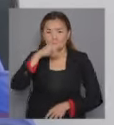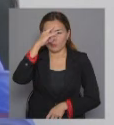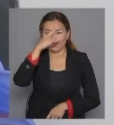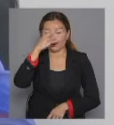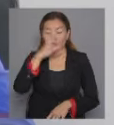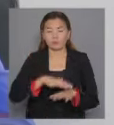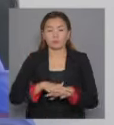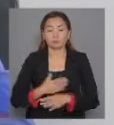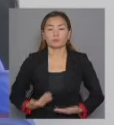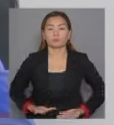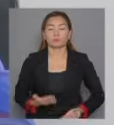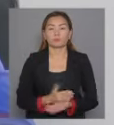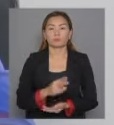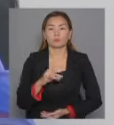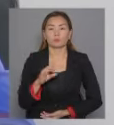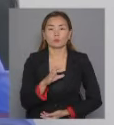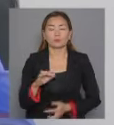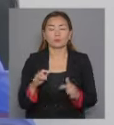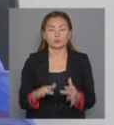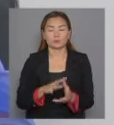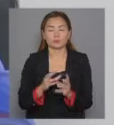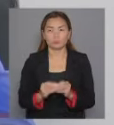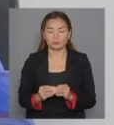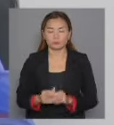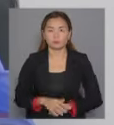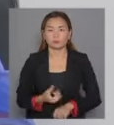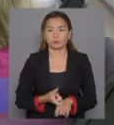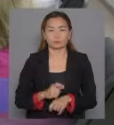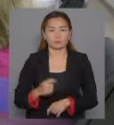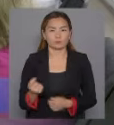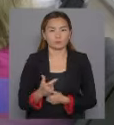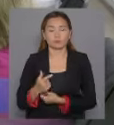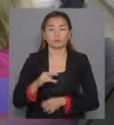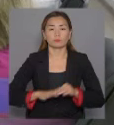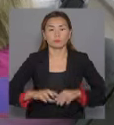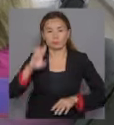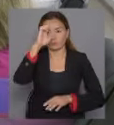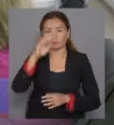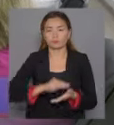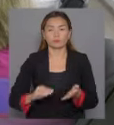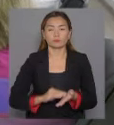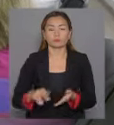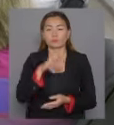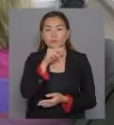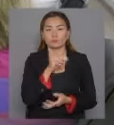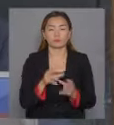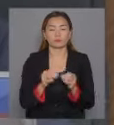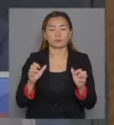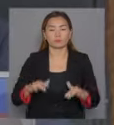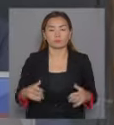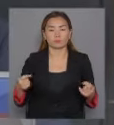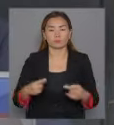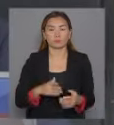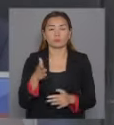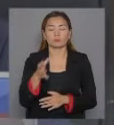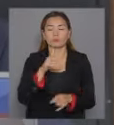мекендейтін өлкеде нотариаттық іс-әрекеттің бұндай көрсеткіш болуы өте төмен. Мамандар мемлекеттік жазу мен сөйлеу білу заман талабы.